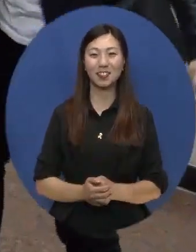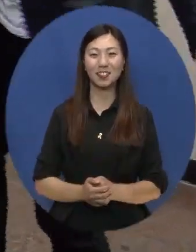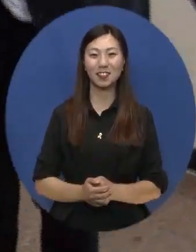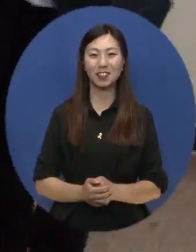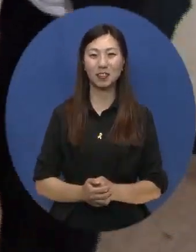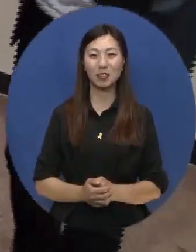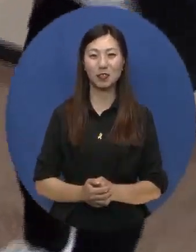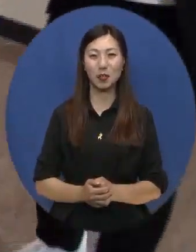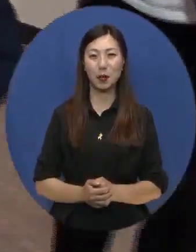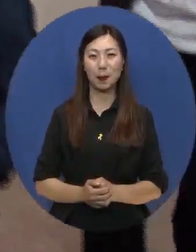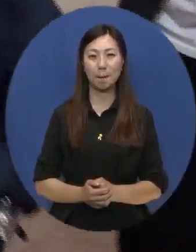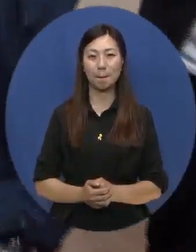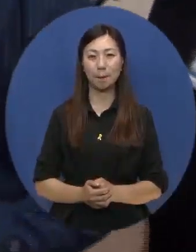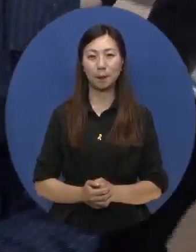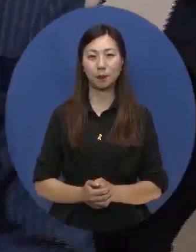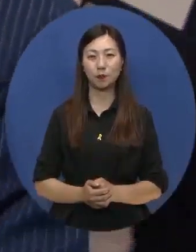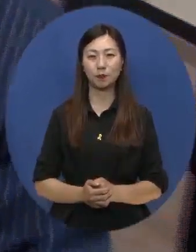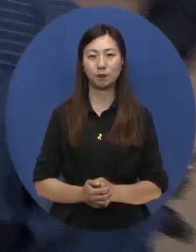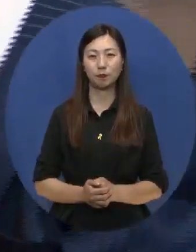저 왔습니다.